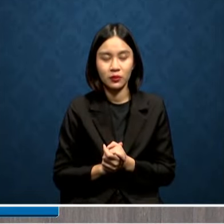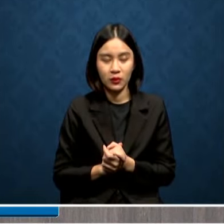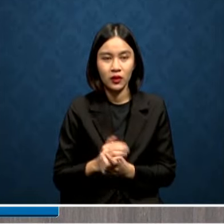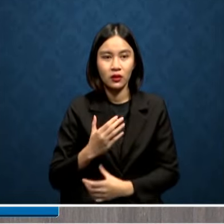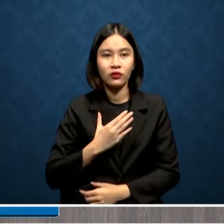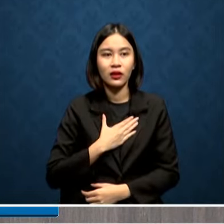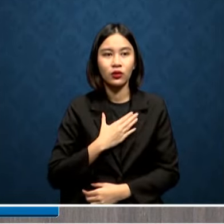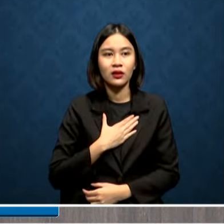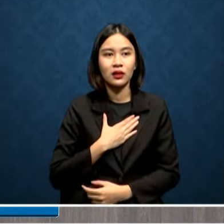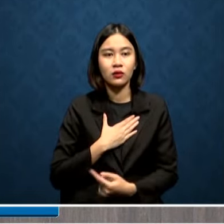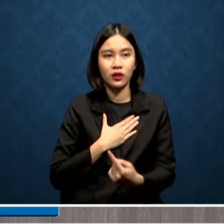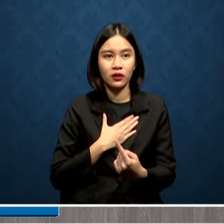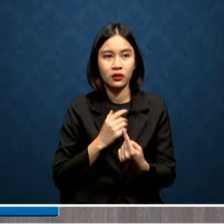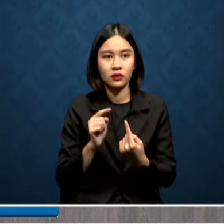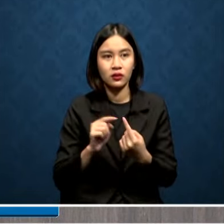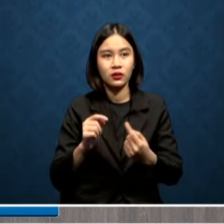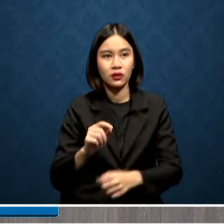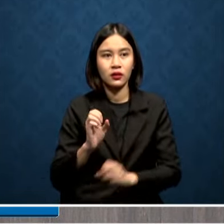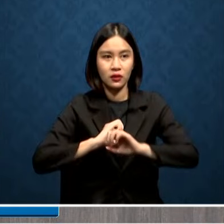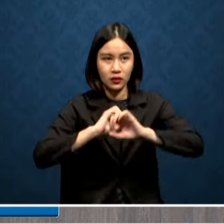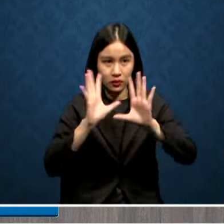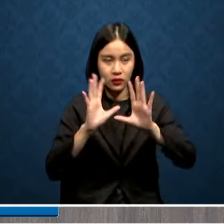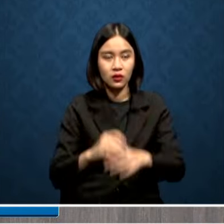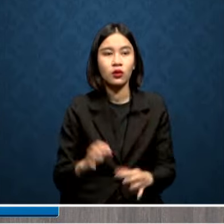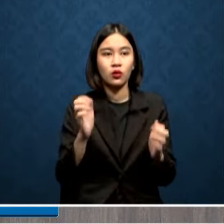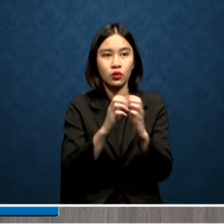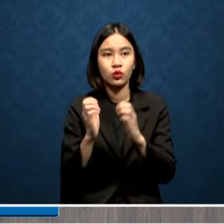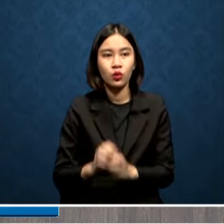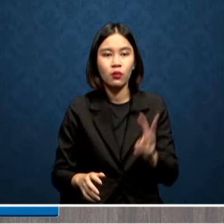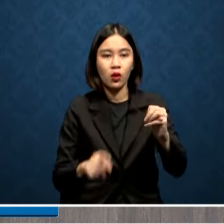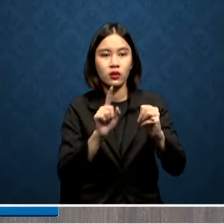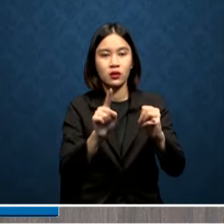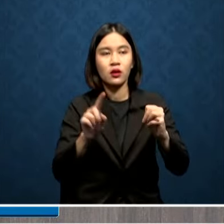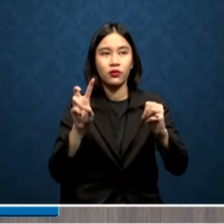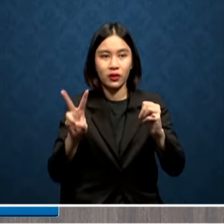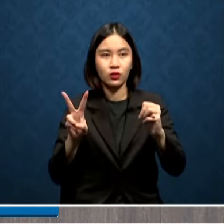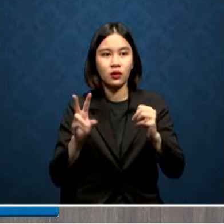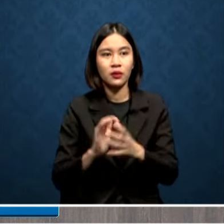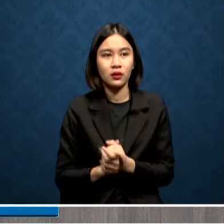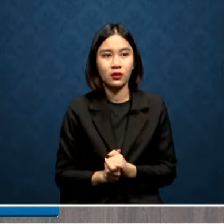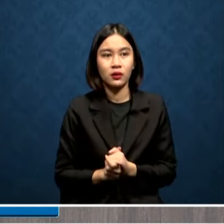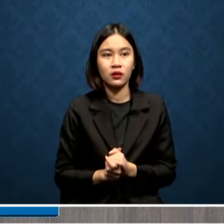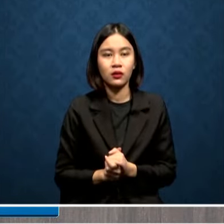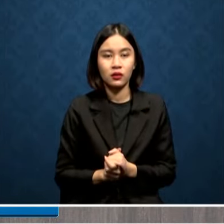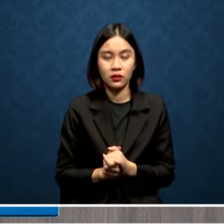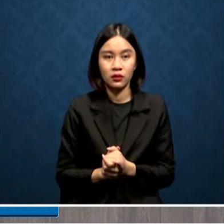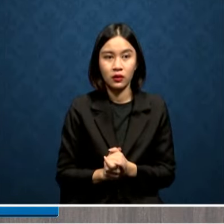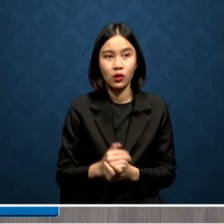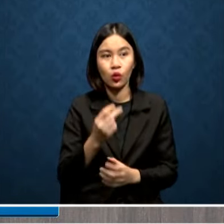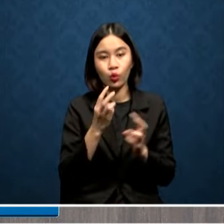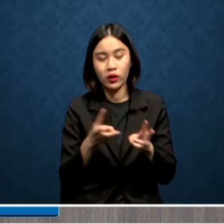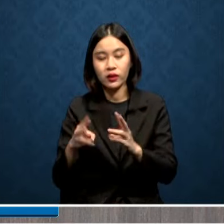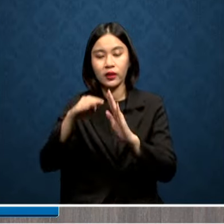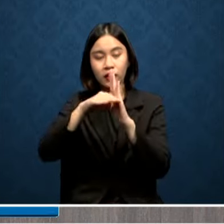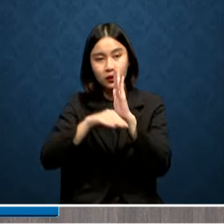ผมแสดงจุดยืนชัดเจนว่าต้องไม่แตะมาตรา 112ไม่แตะหมวด 1หมวด 2และกลไกในการที่